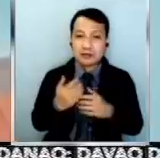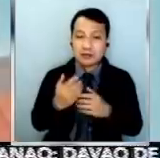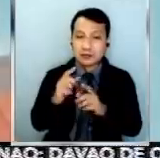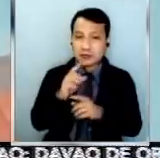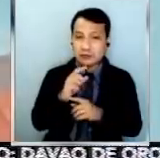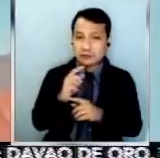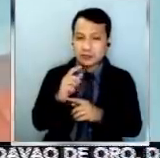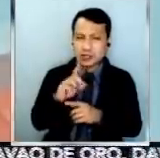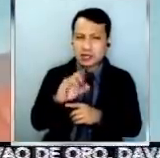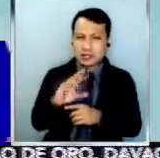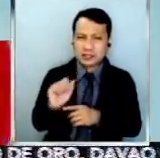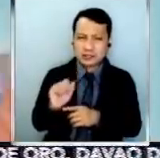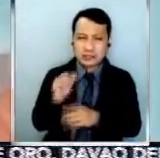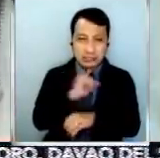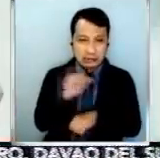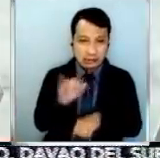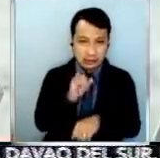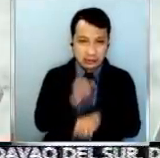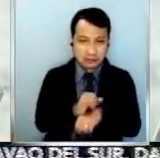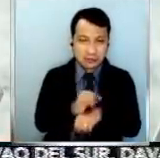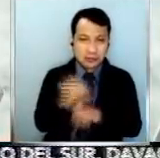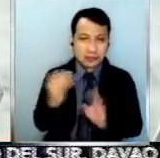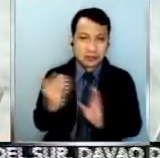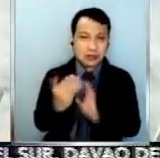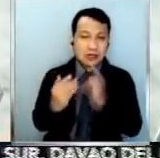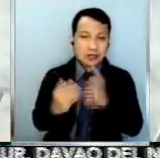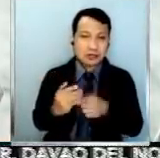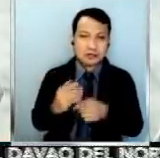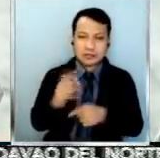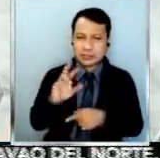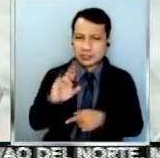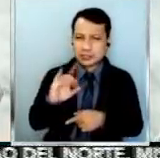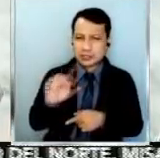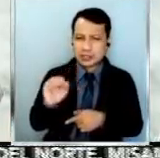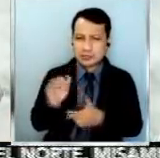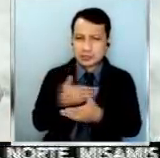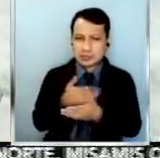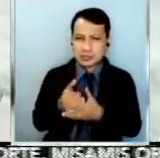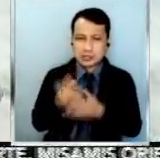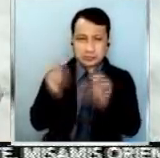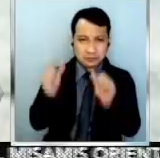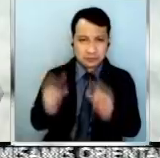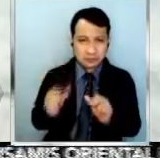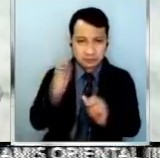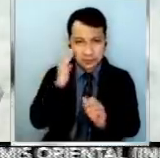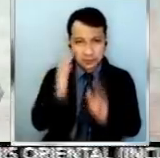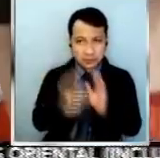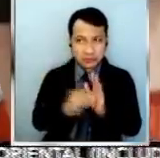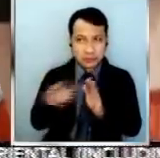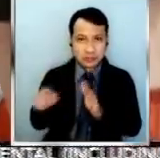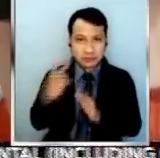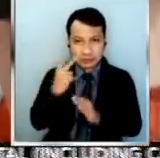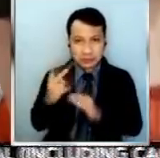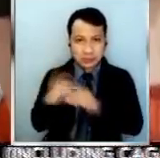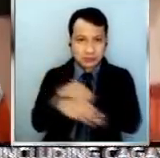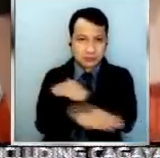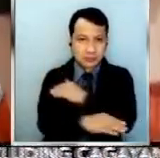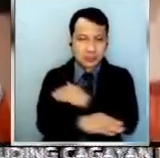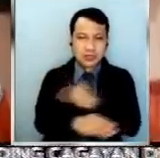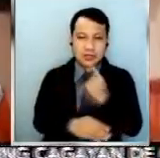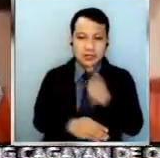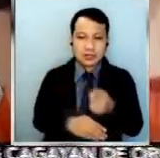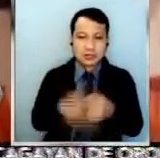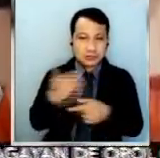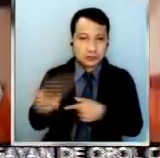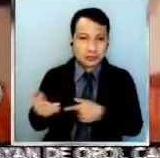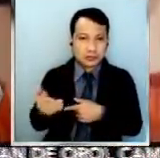isla. Bronze goddess rin si Rita sa ishinare niyang photos na kuha by the beach. Muli ring in-invite ni Rita ang kanyang followers